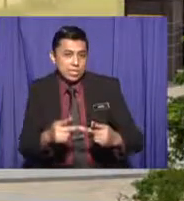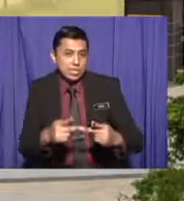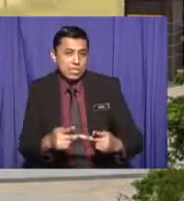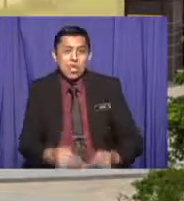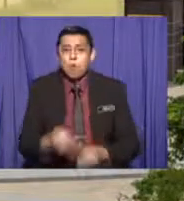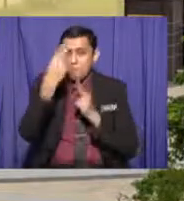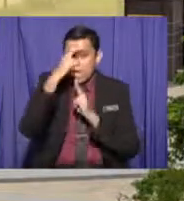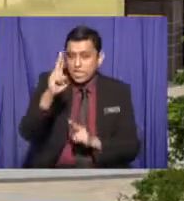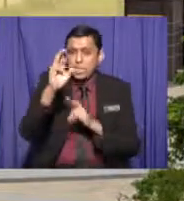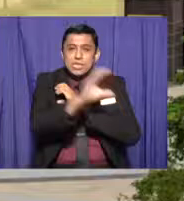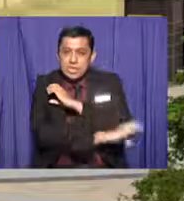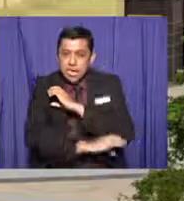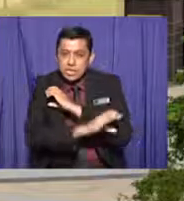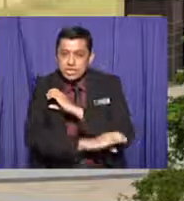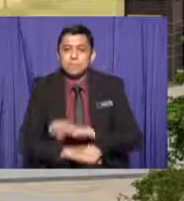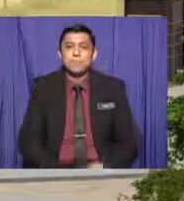kedaulatan negara?